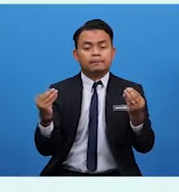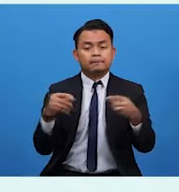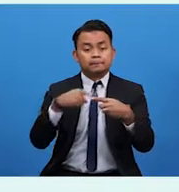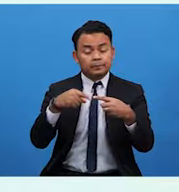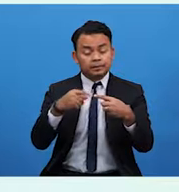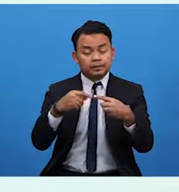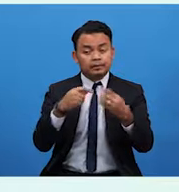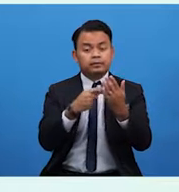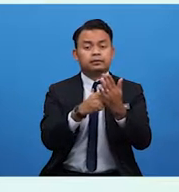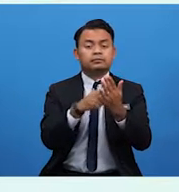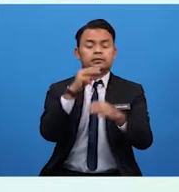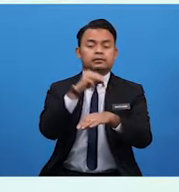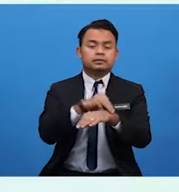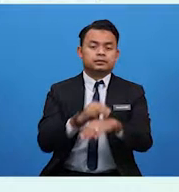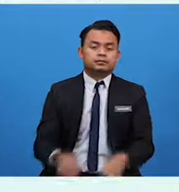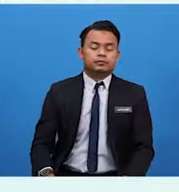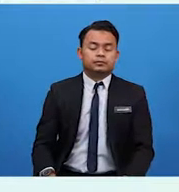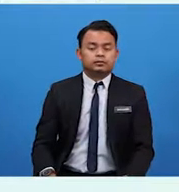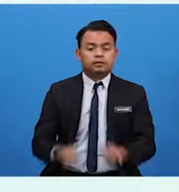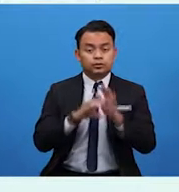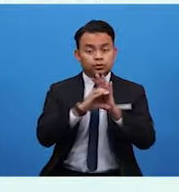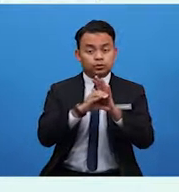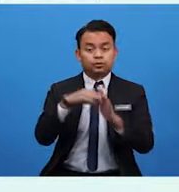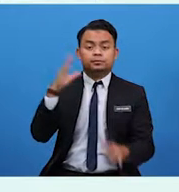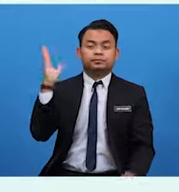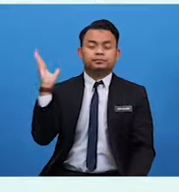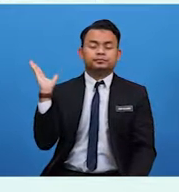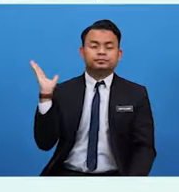batu, gas dan tenaga nuklear.